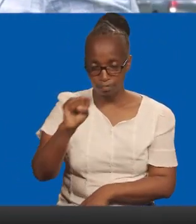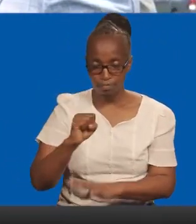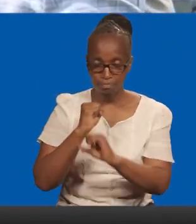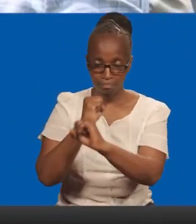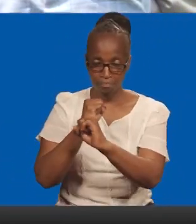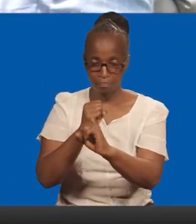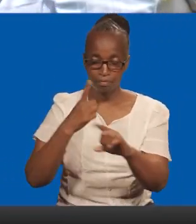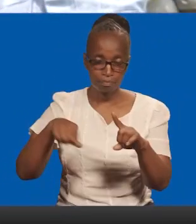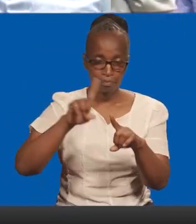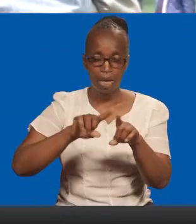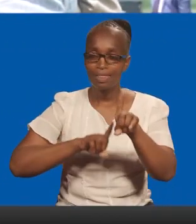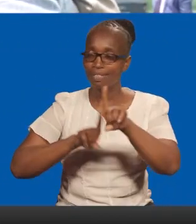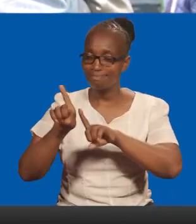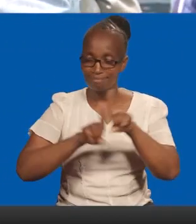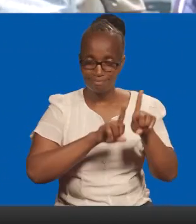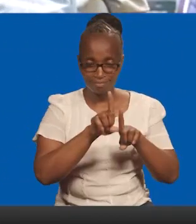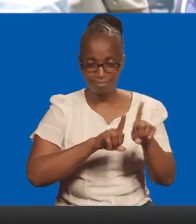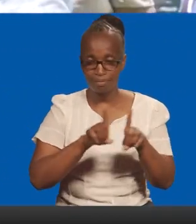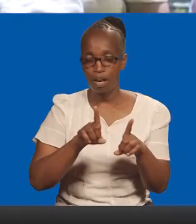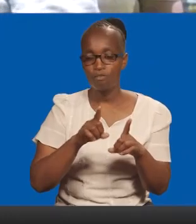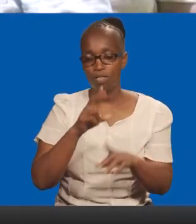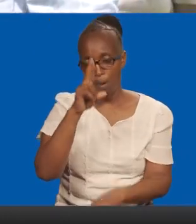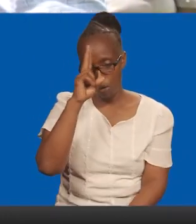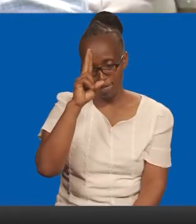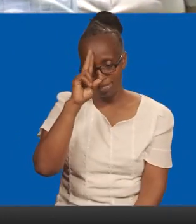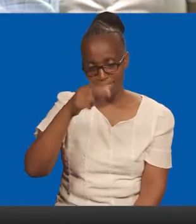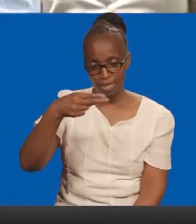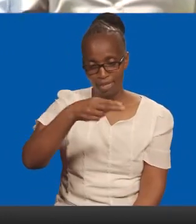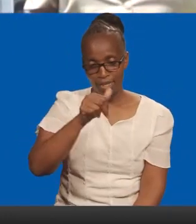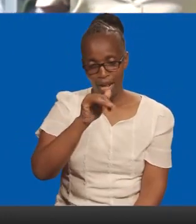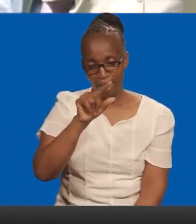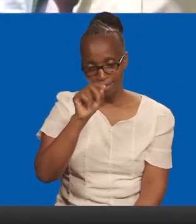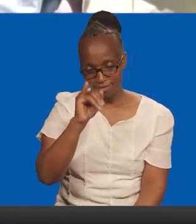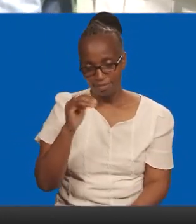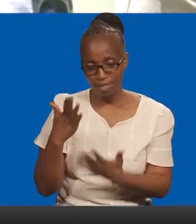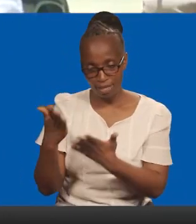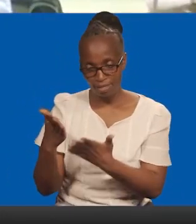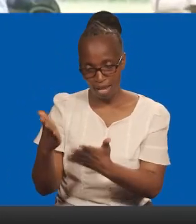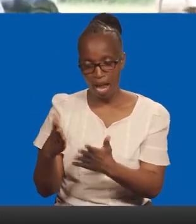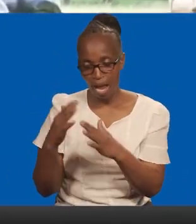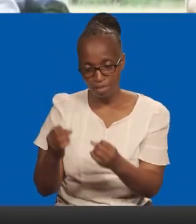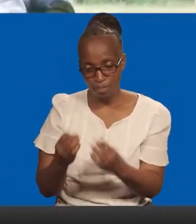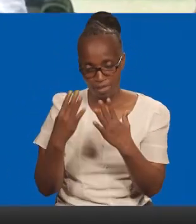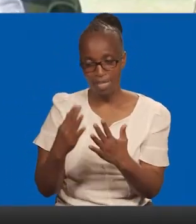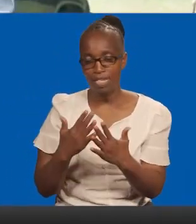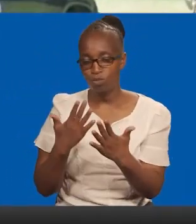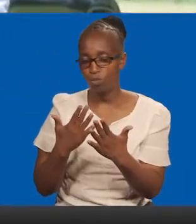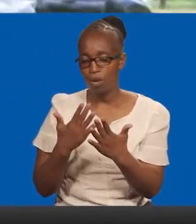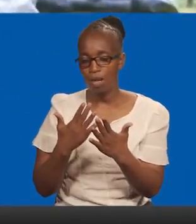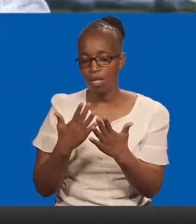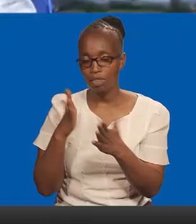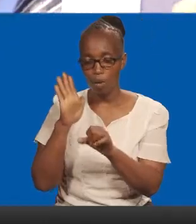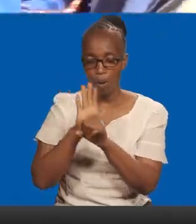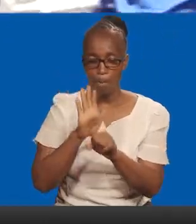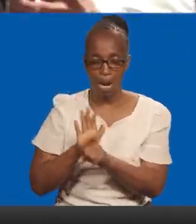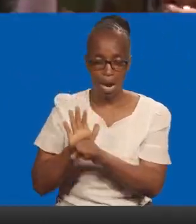safari ya maafisa wa polisi kuelekea Haiti bado ingalipo, japo ilikuwa imekumbwa na changamoto za